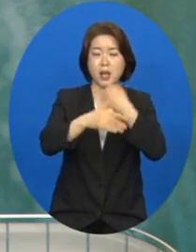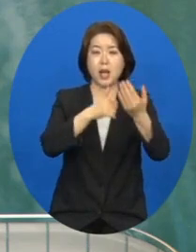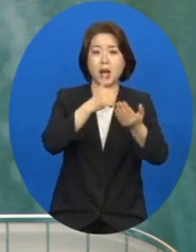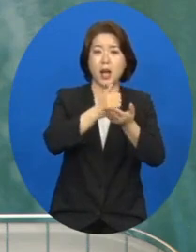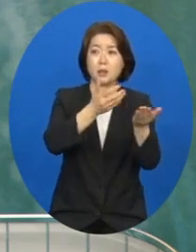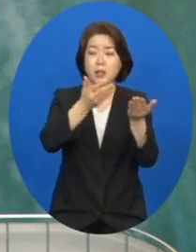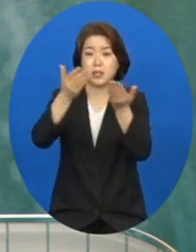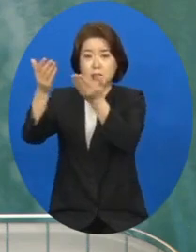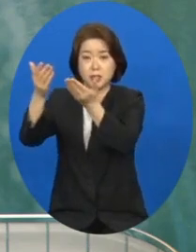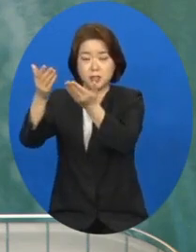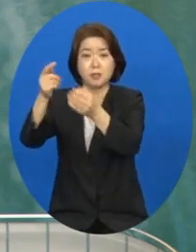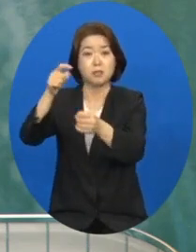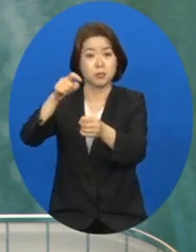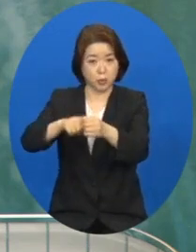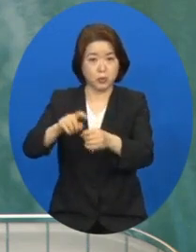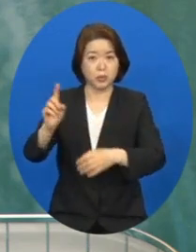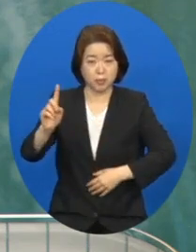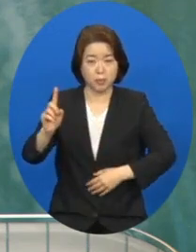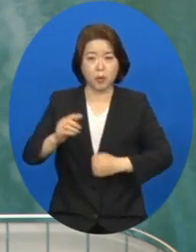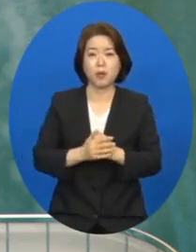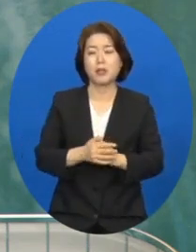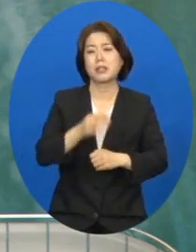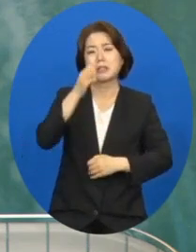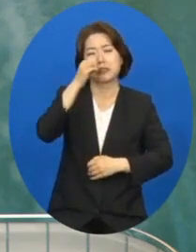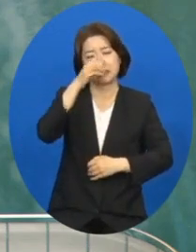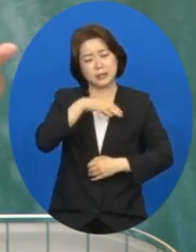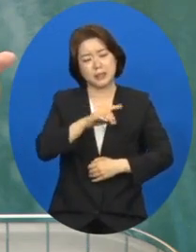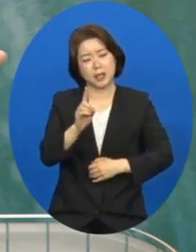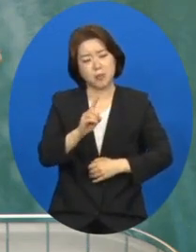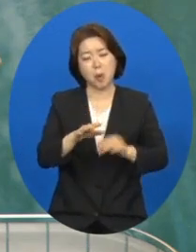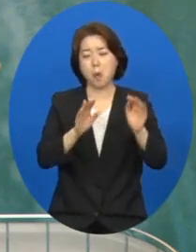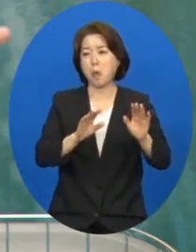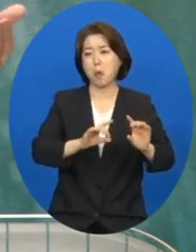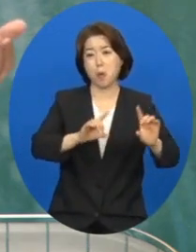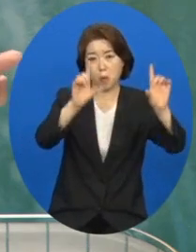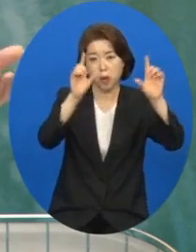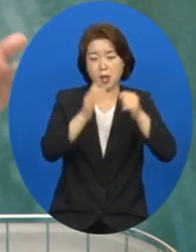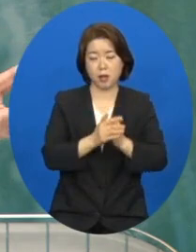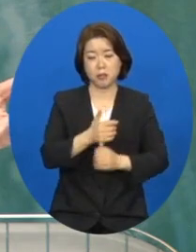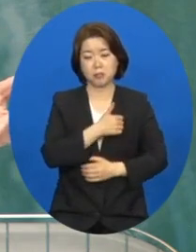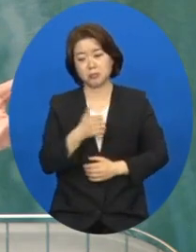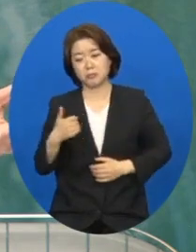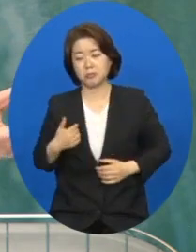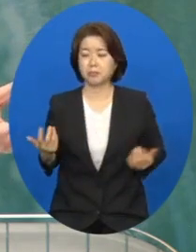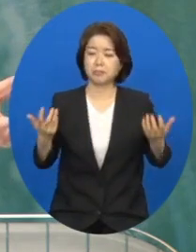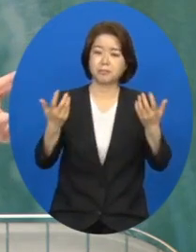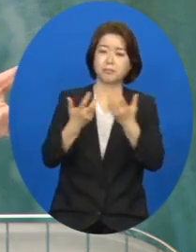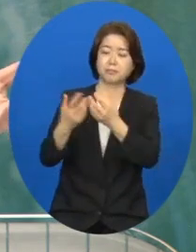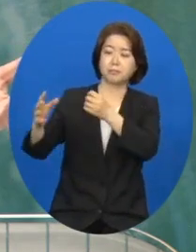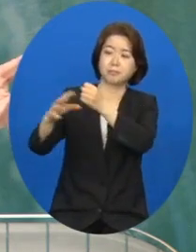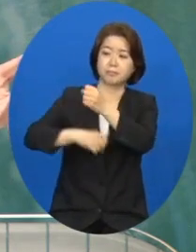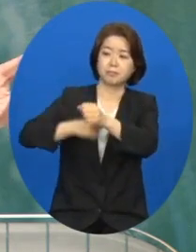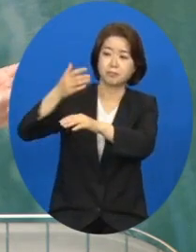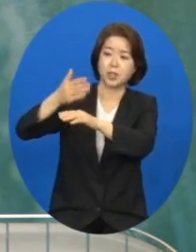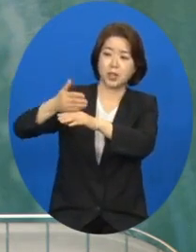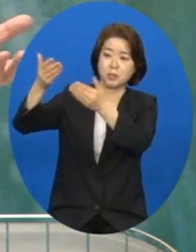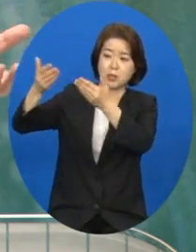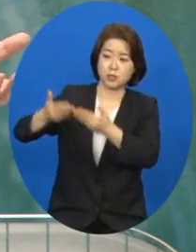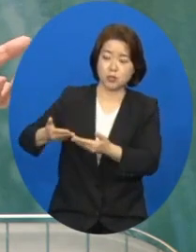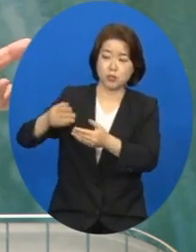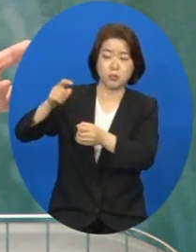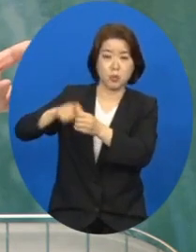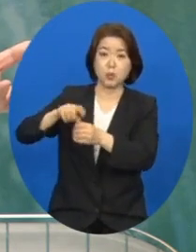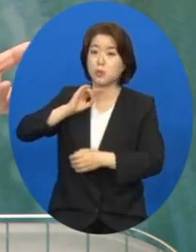하시는 이유는 단순히 올해가 풍성한 추수감사를 주시려고만 하는